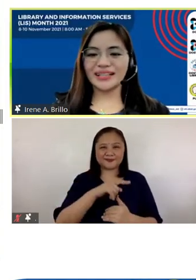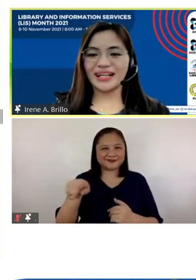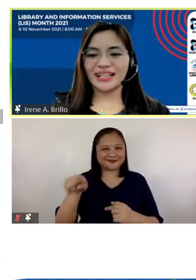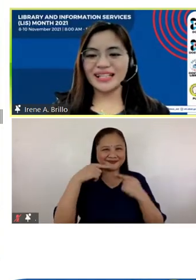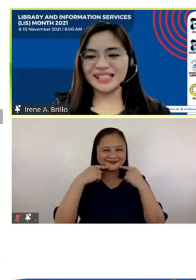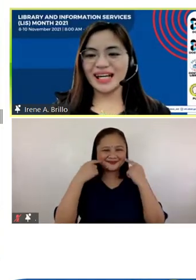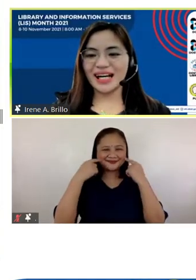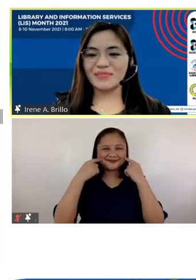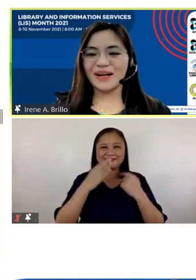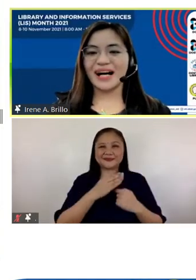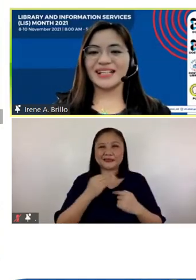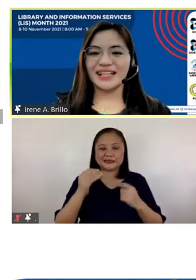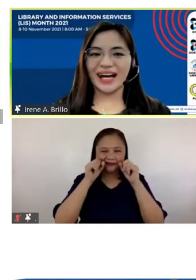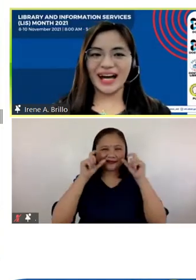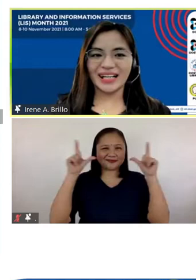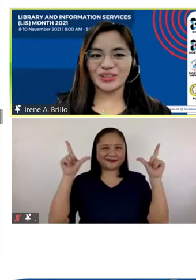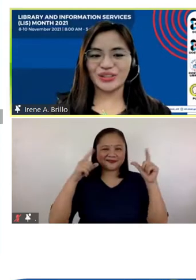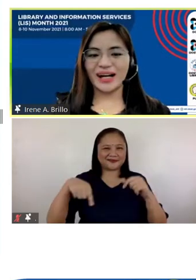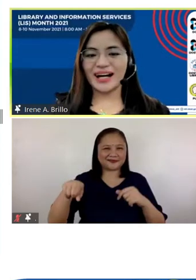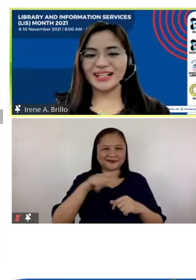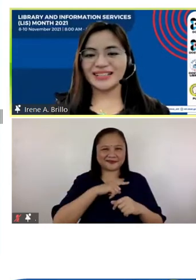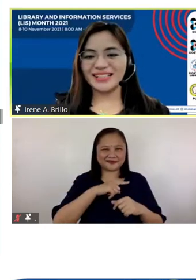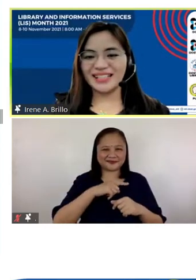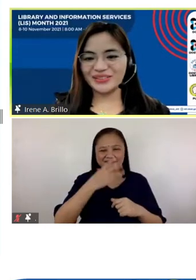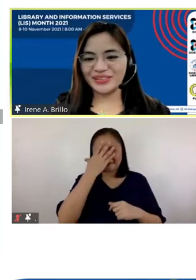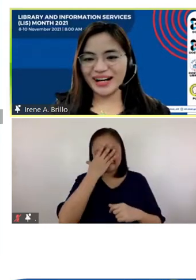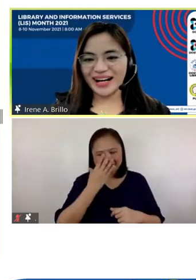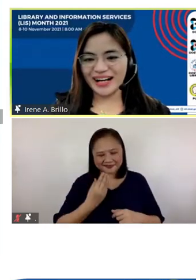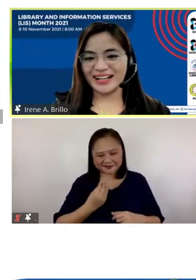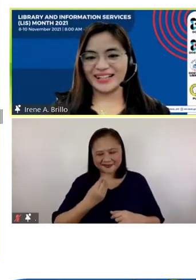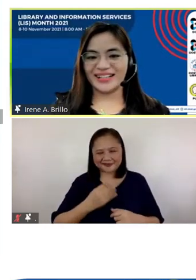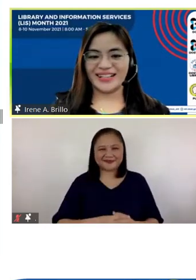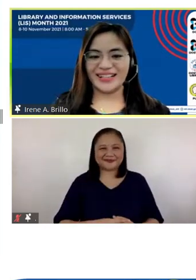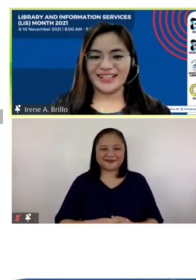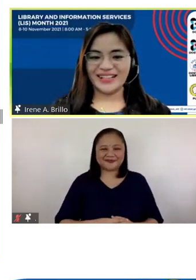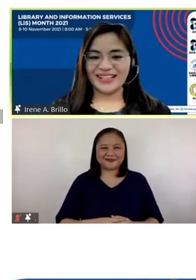kayo at nagising ang mga inaantok ang diwa.